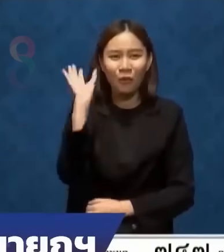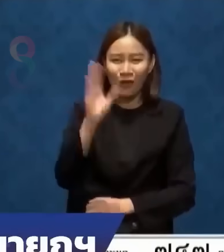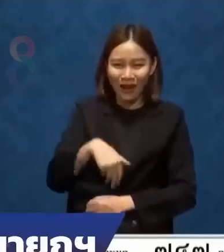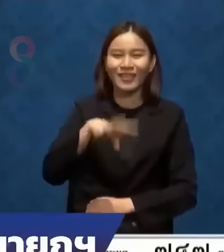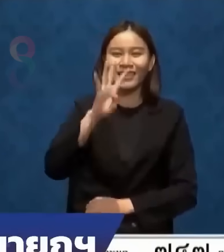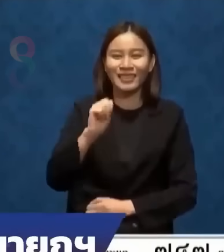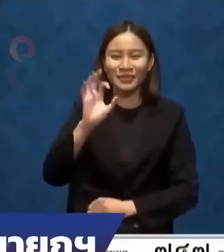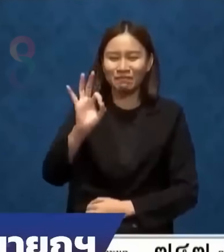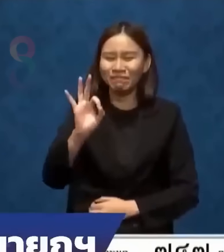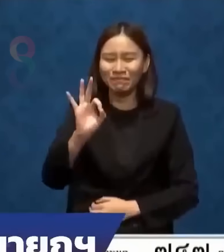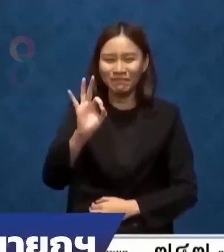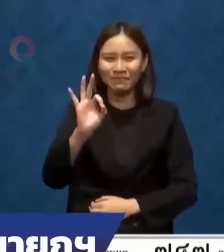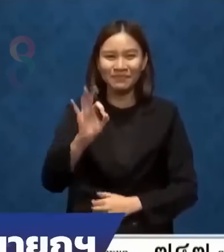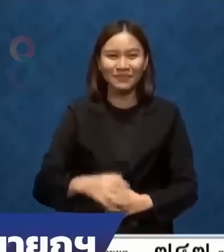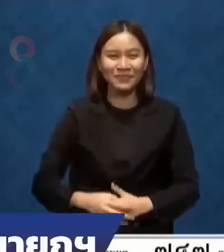ไว้49ท่าน